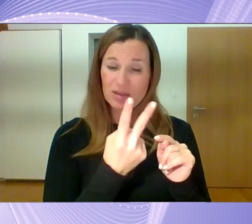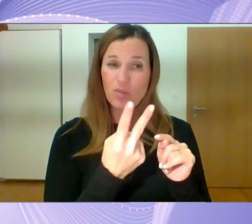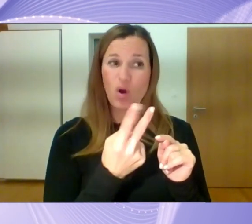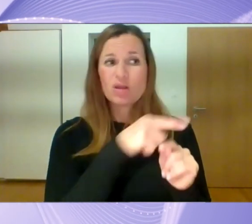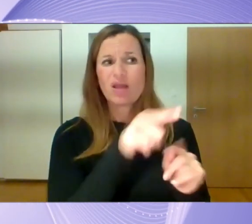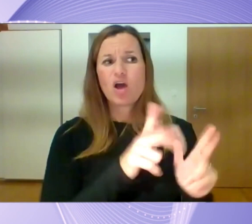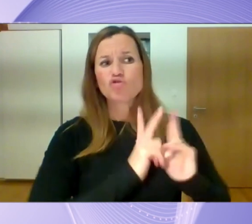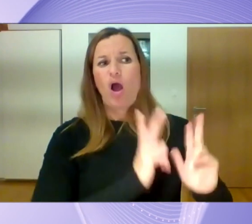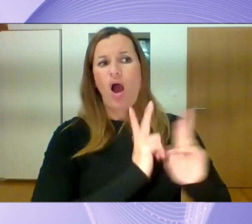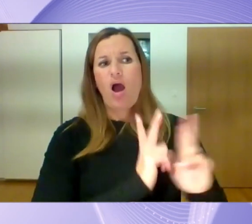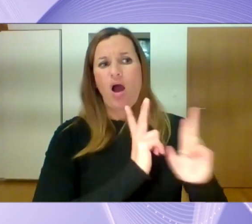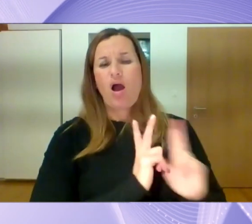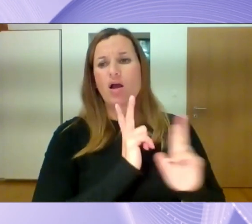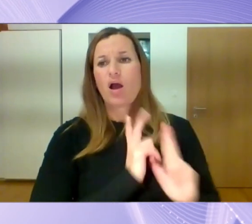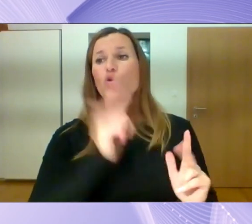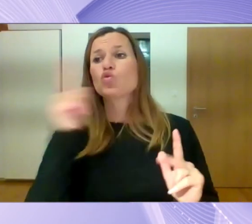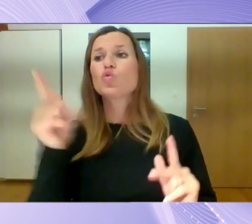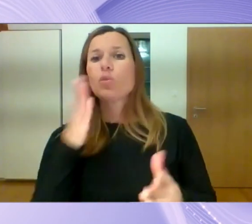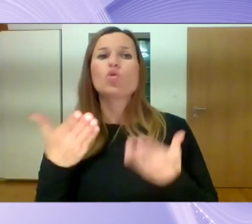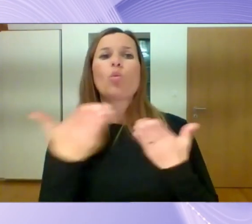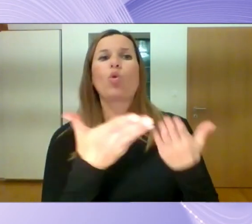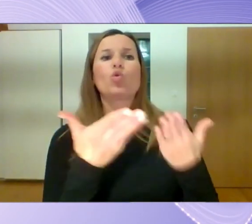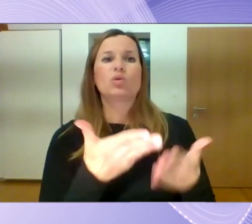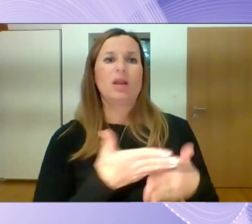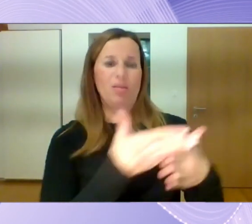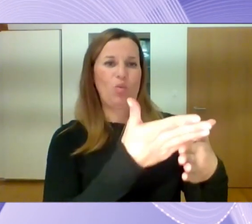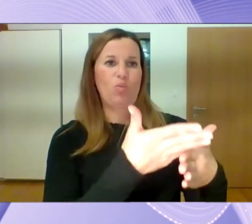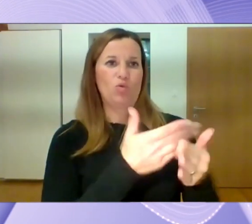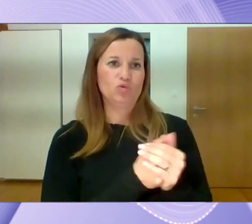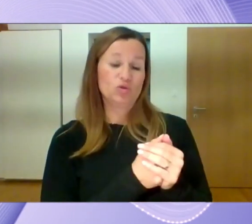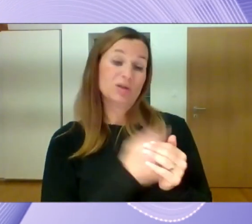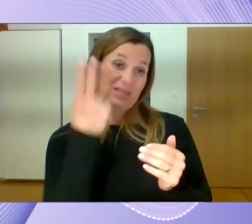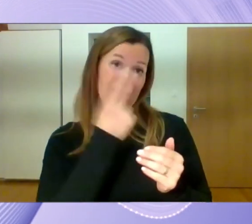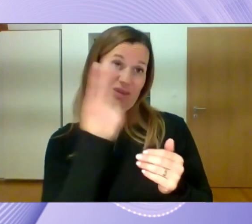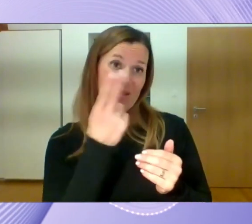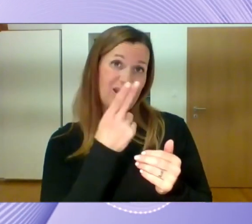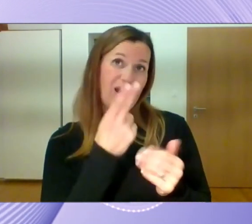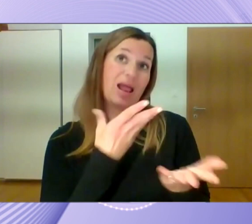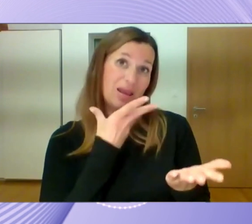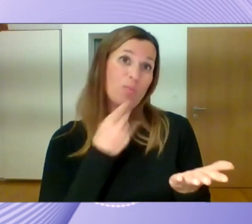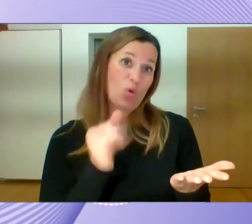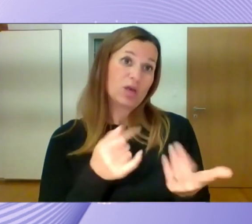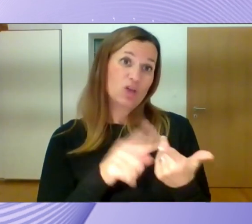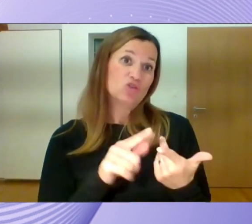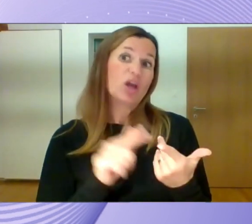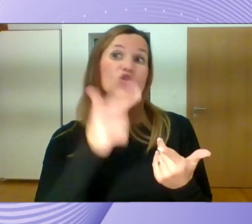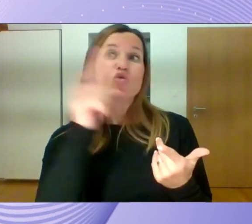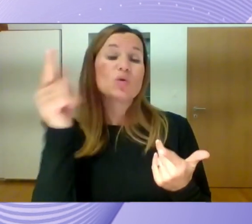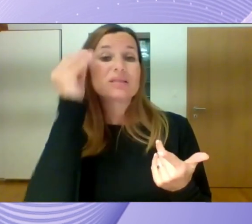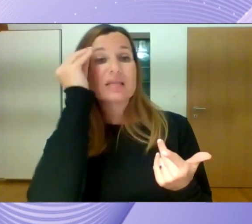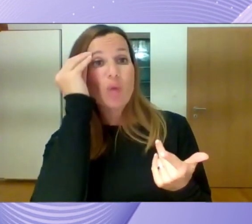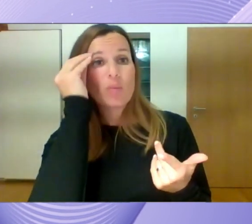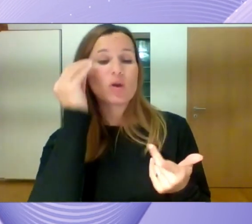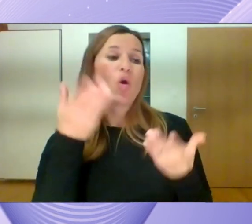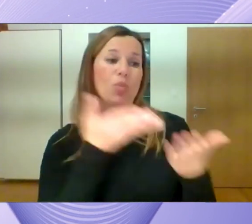da bo drug ponudil pomoč. Seveda v idealnem scenariju je lepo, če drugi se spomnejo pa ponudijo